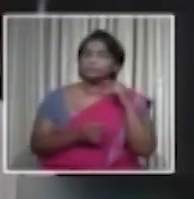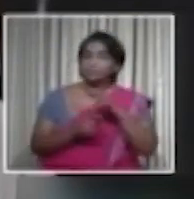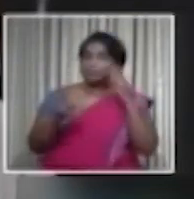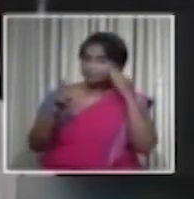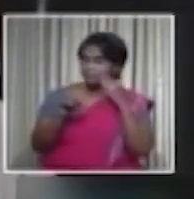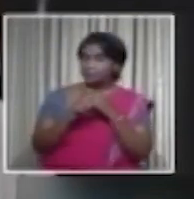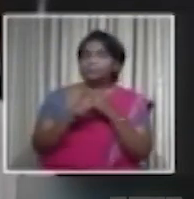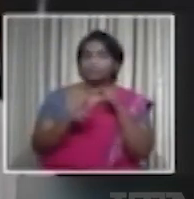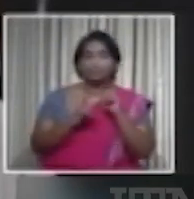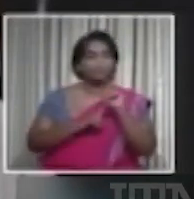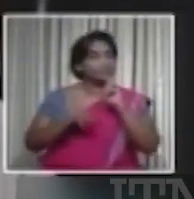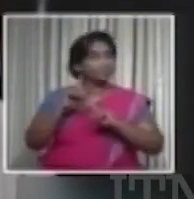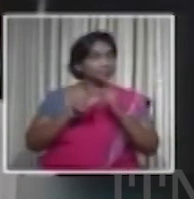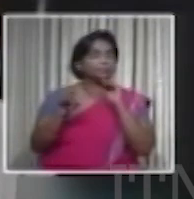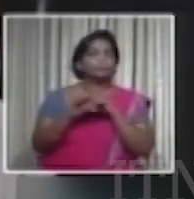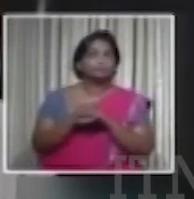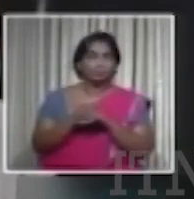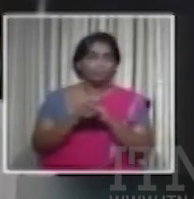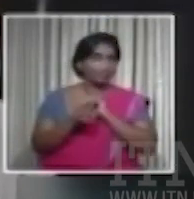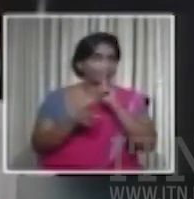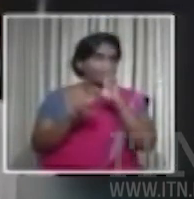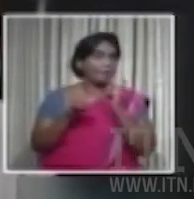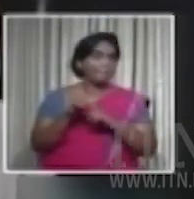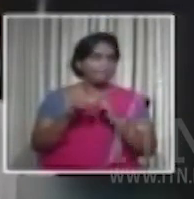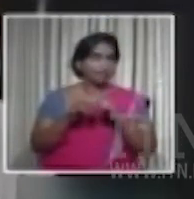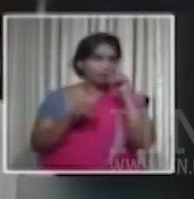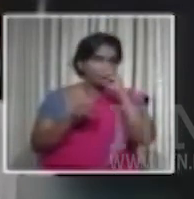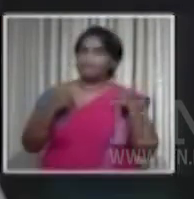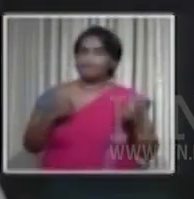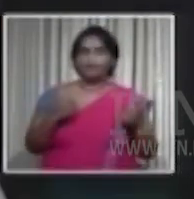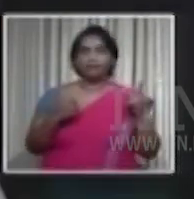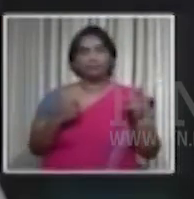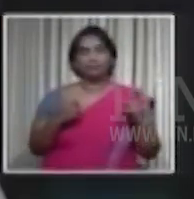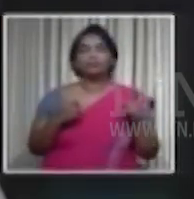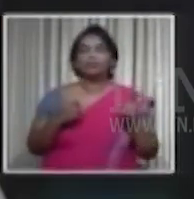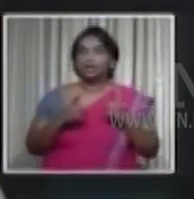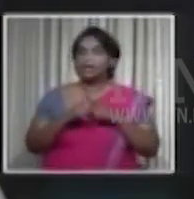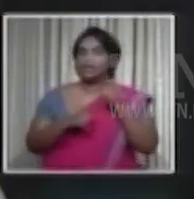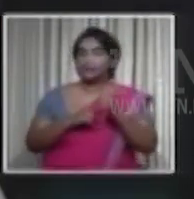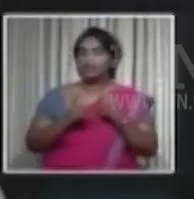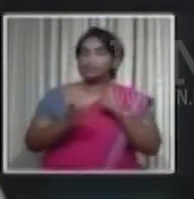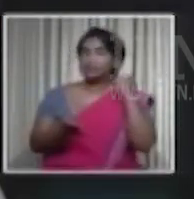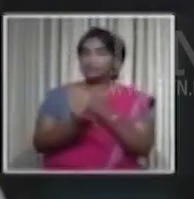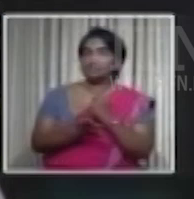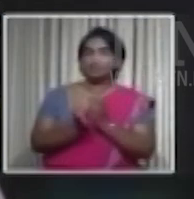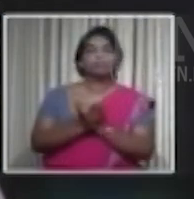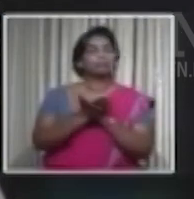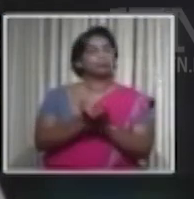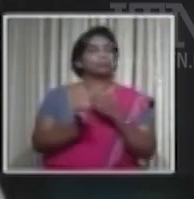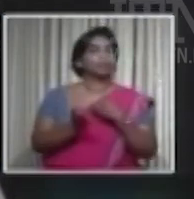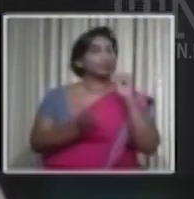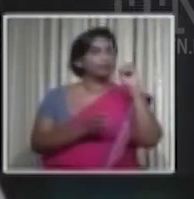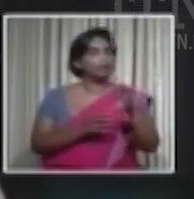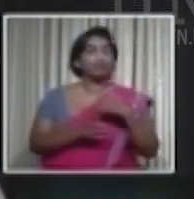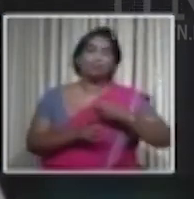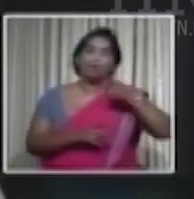පිළිබඳව මේ පාර්ලිමේන්තුව තුළ මතු කළා ප්‍රශ්නයක්. දැන් මාස 3 අතරකට ඉස්සෙල්ලා අපේ ඉංජිනේරු මාතුරුන්ගේ සාතිකයේ මත පරිශේවිස් එකක් දාන්න